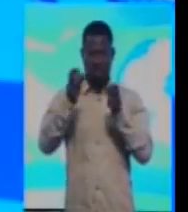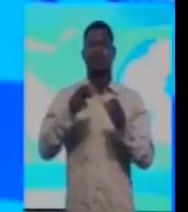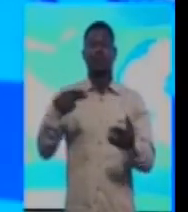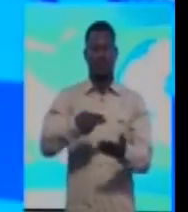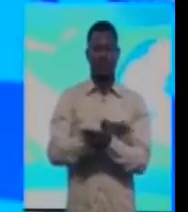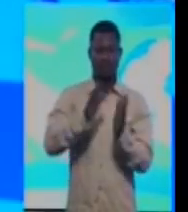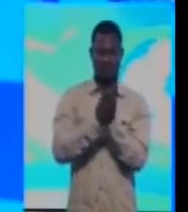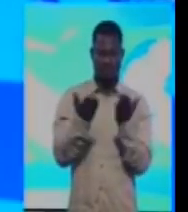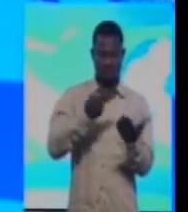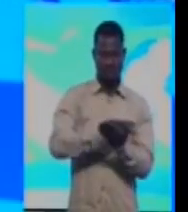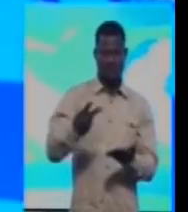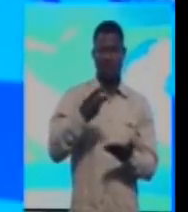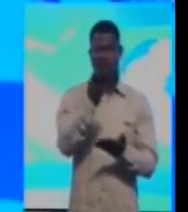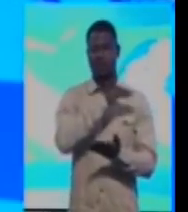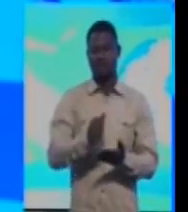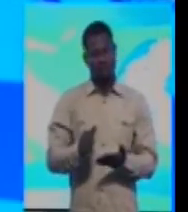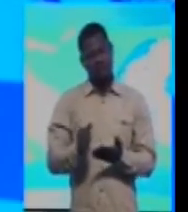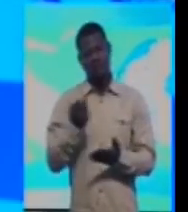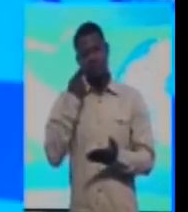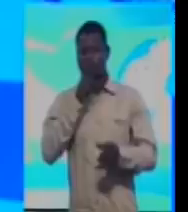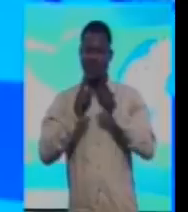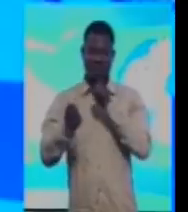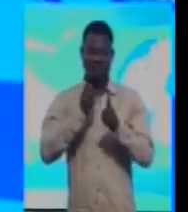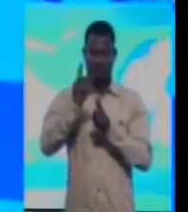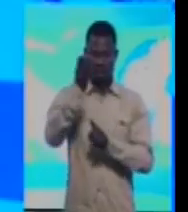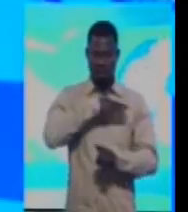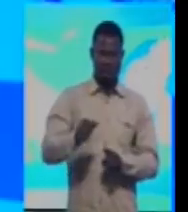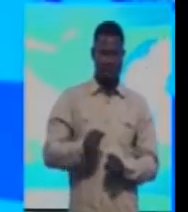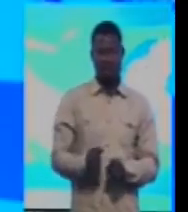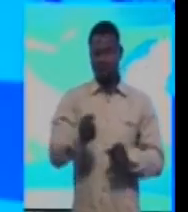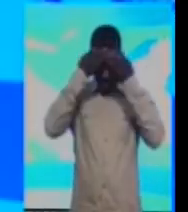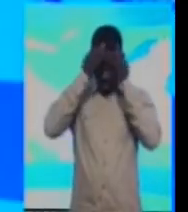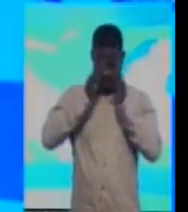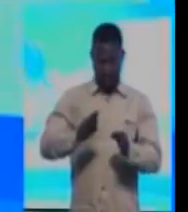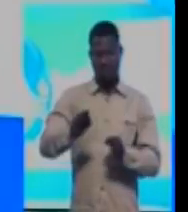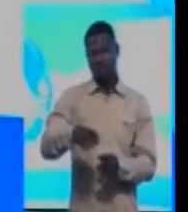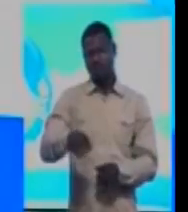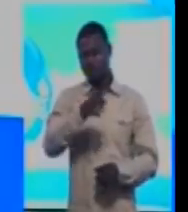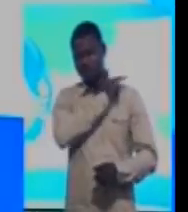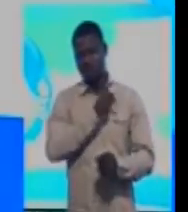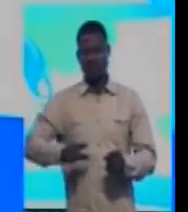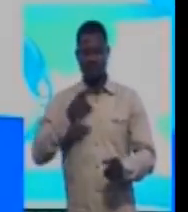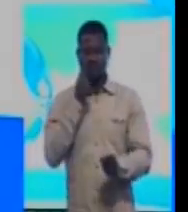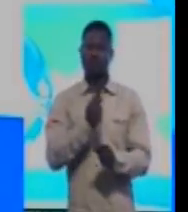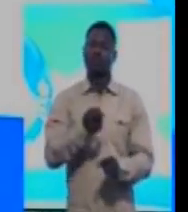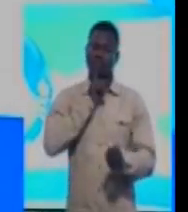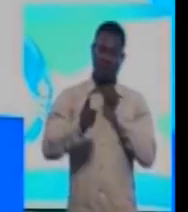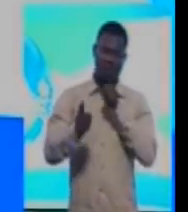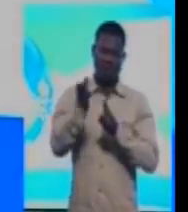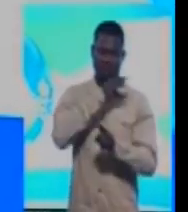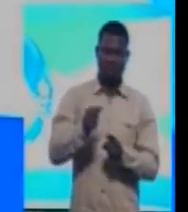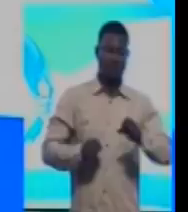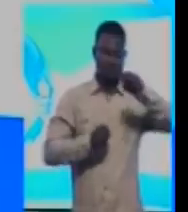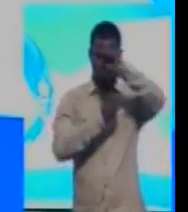l'engagement de l'homme. Il est soutenu par le docteur Awa Ouedraogo. Le document traite de la sécurité alimentaire au